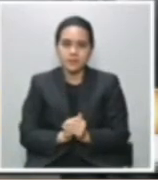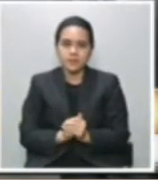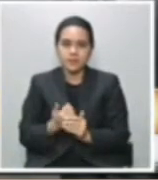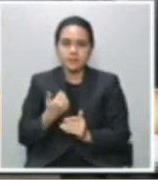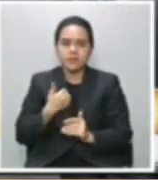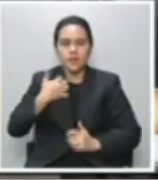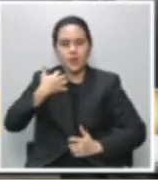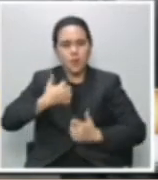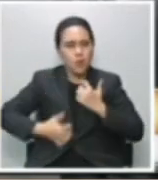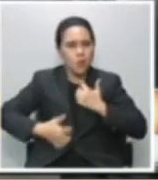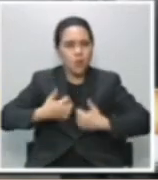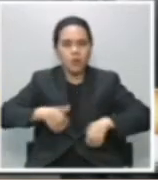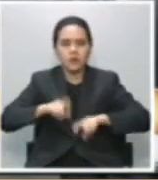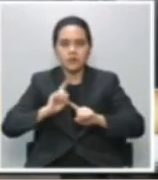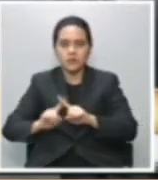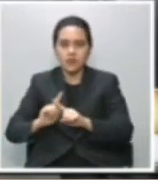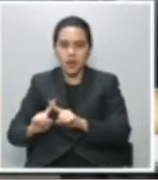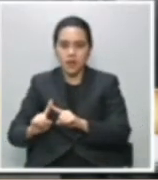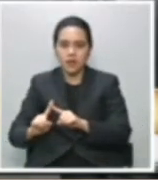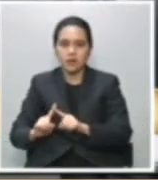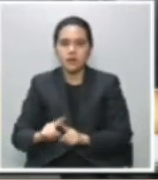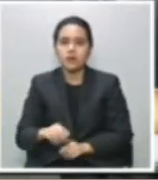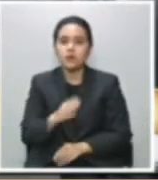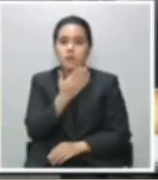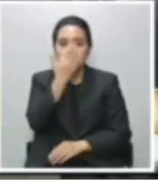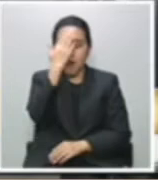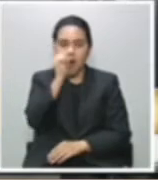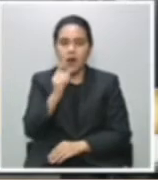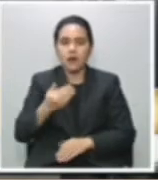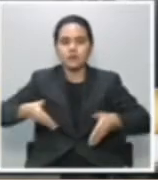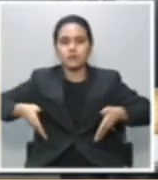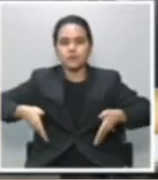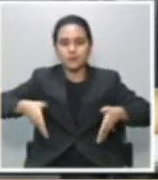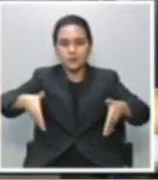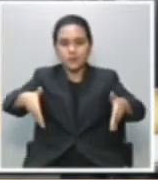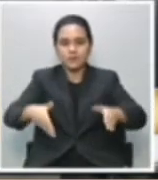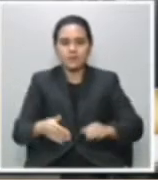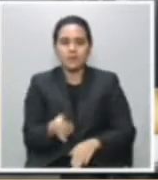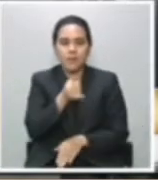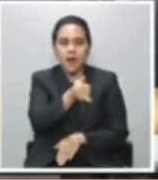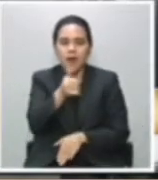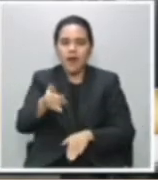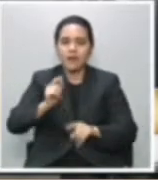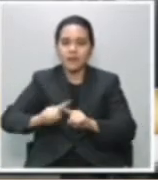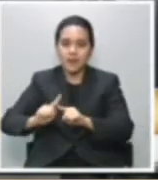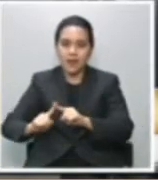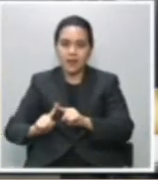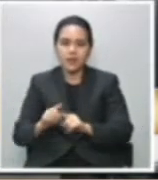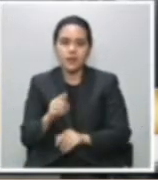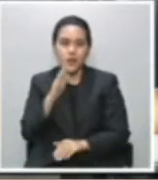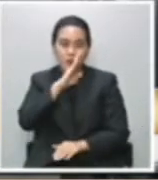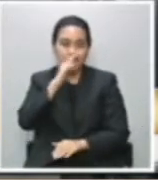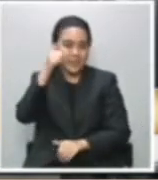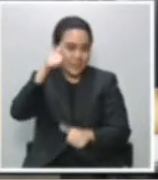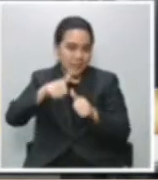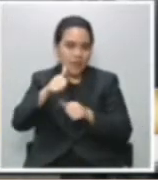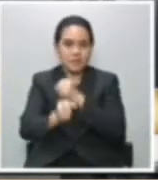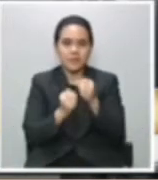ความเดือดร้อนในเส้นทางการเดินทางหากจำได้เมื่อปี